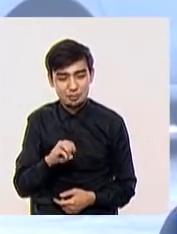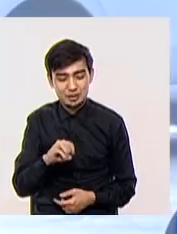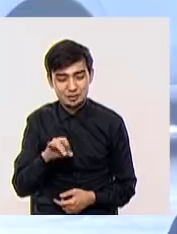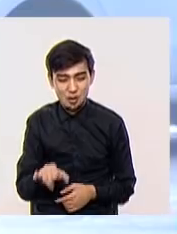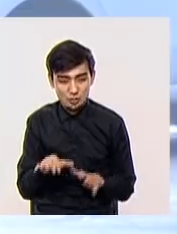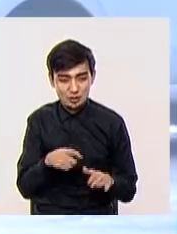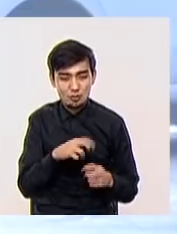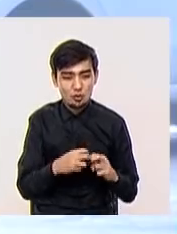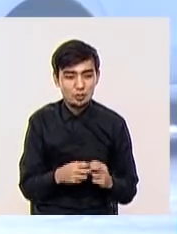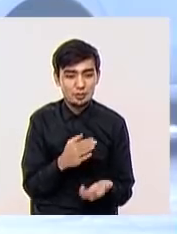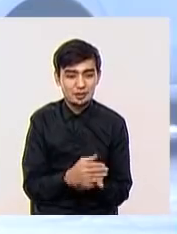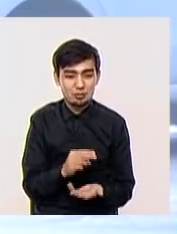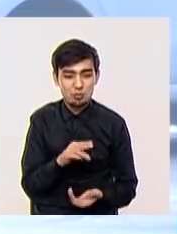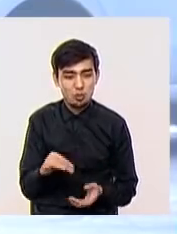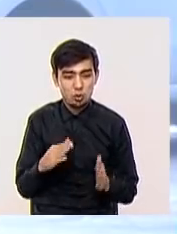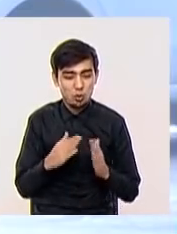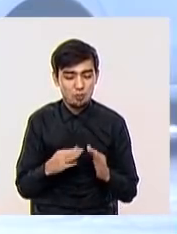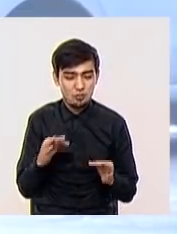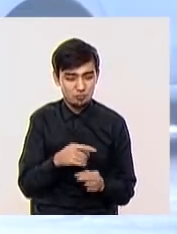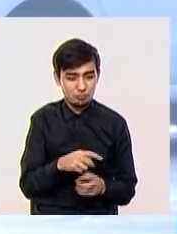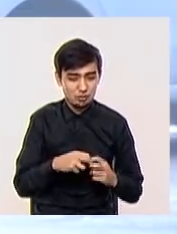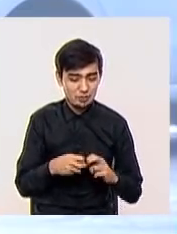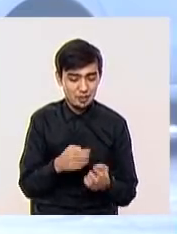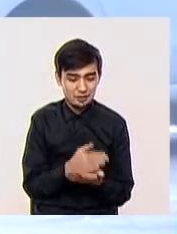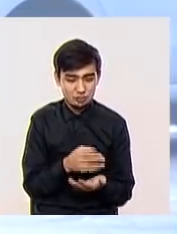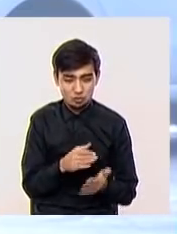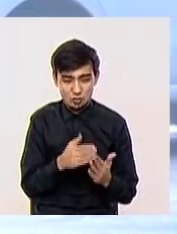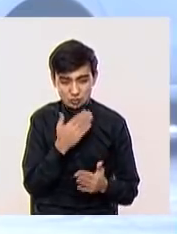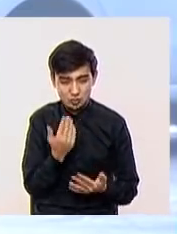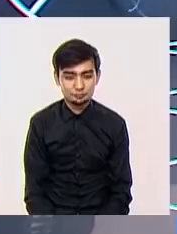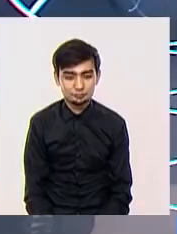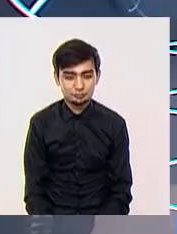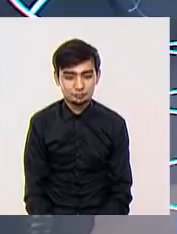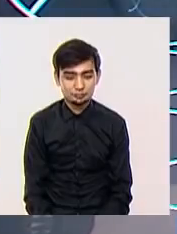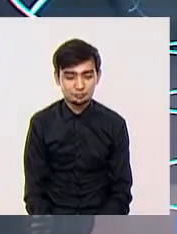именно по жилью. Поэтому было принято такое решение.